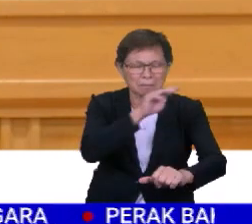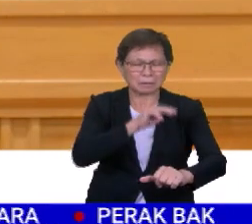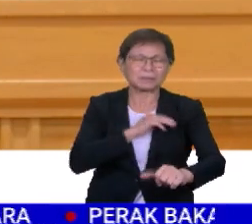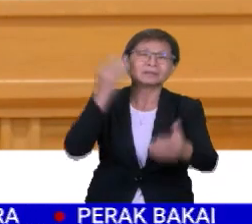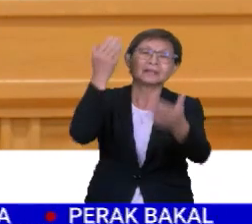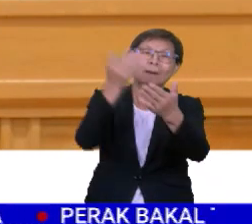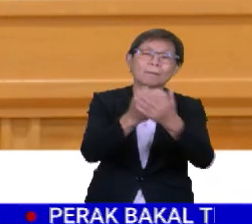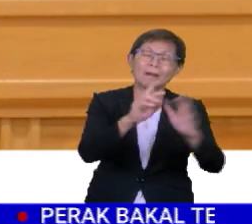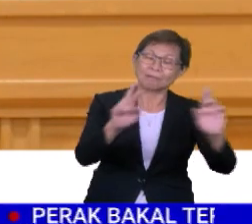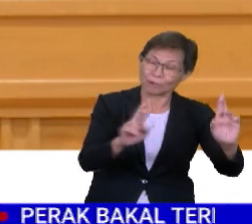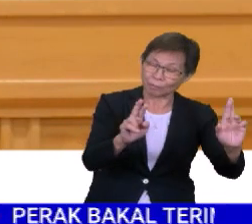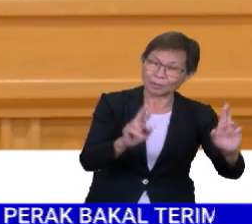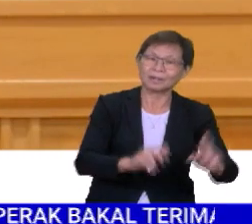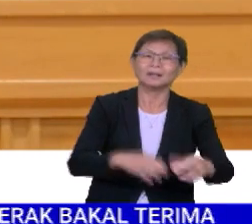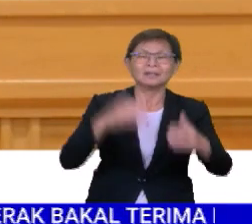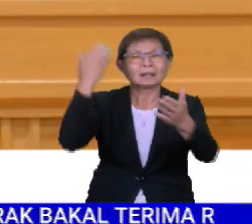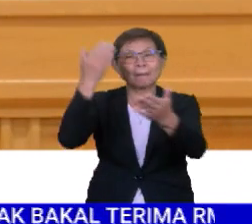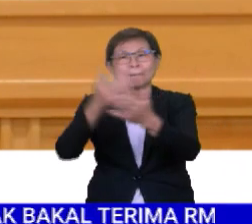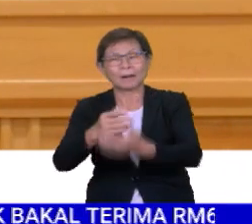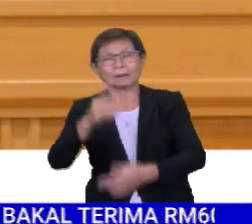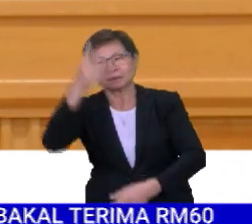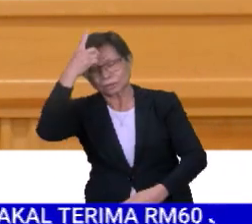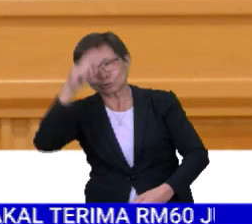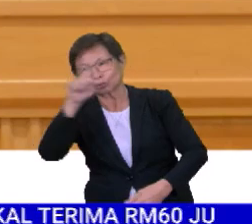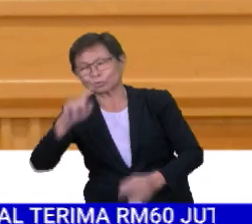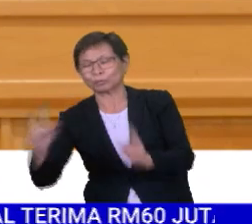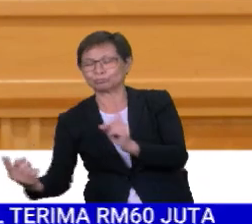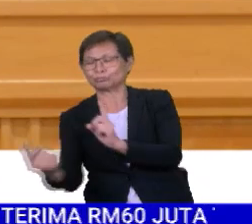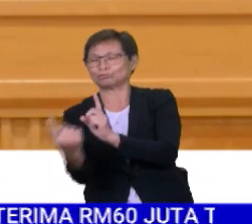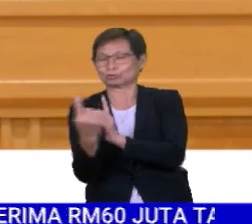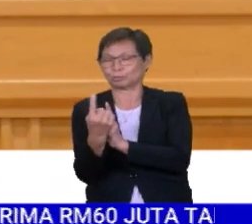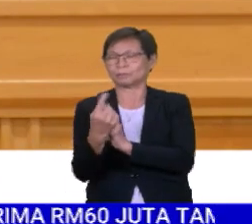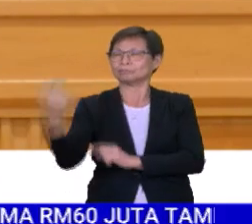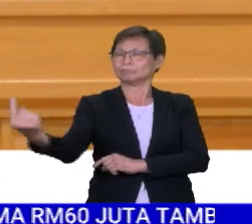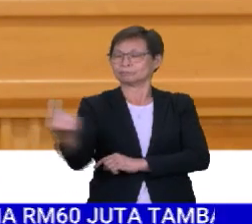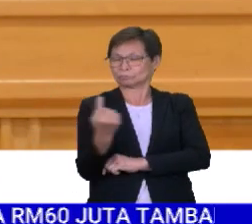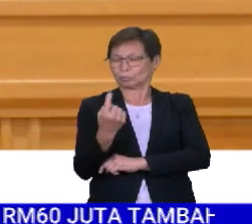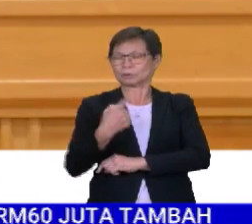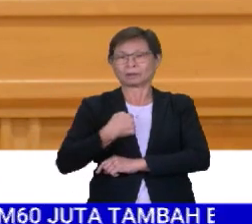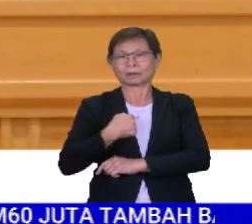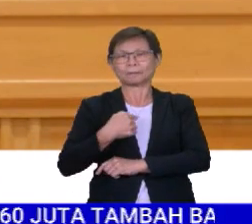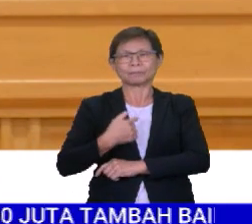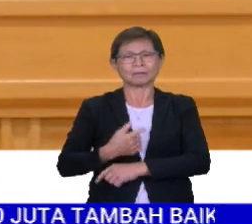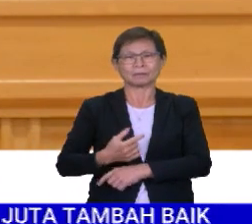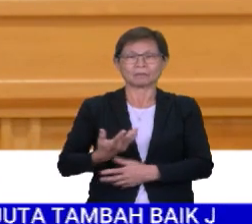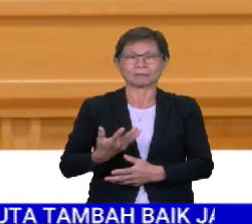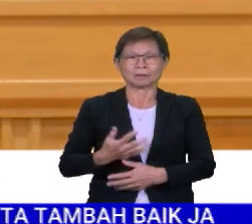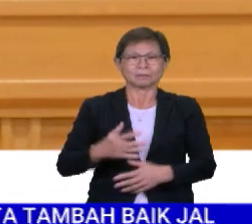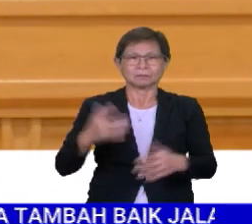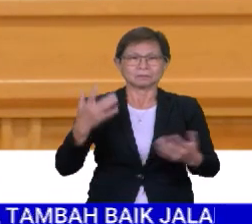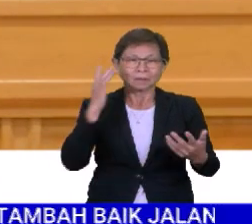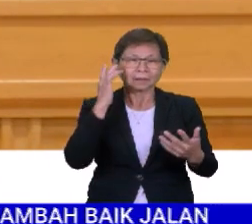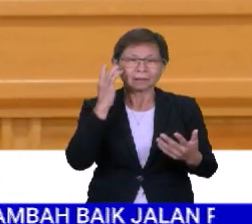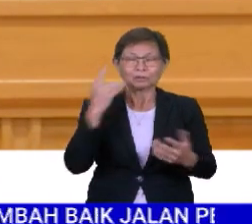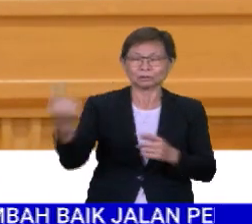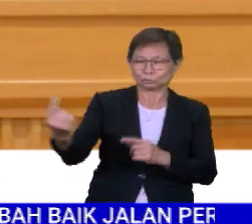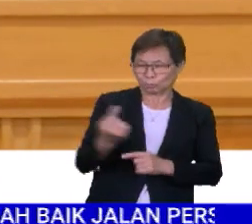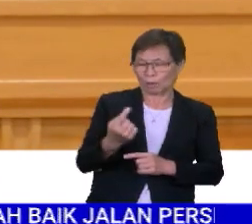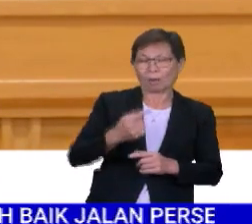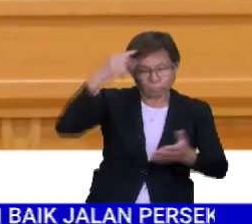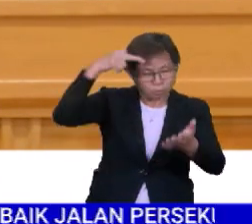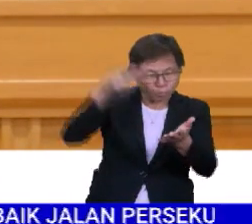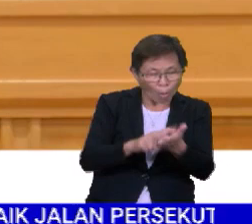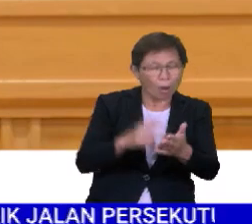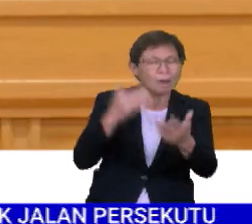sehingga dia berjumpa saya, dan walaupun dia berjumpa saya, saya tak tahu dia buat keputusan atau tidak. Maksudnya